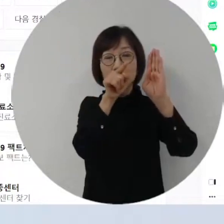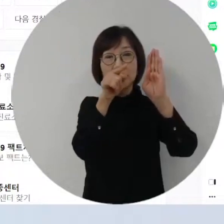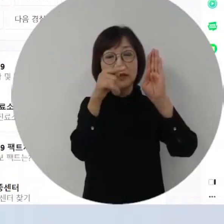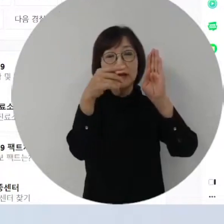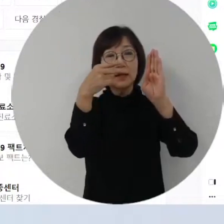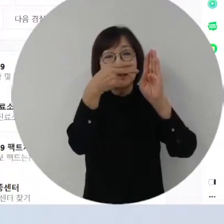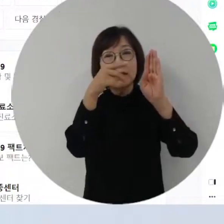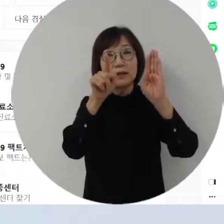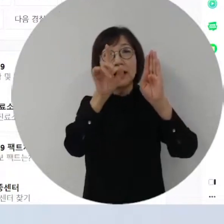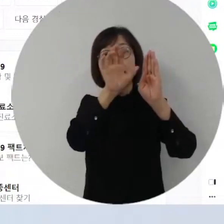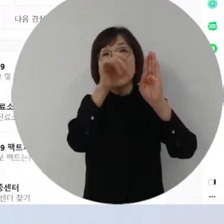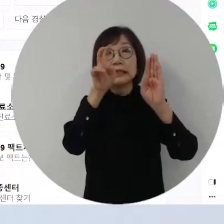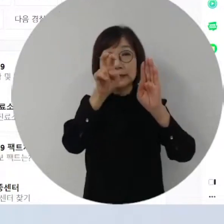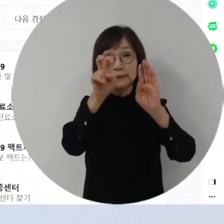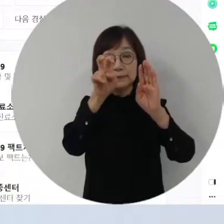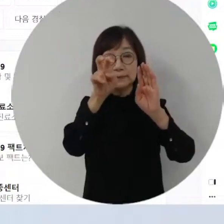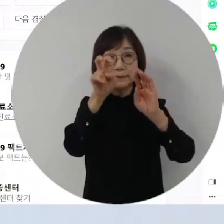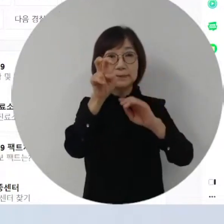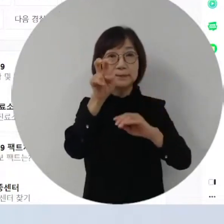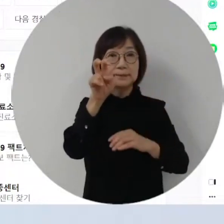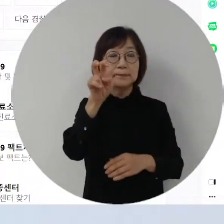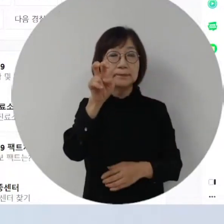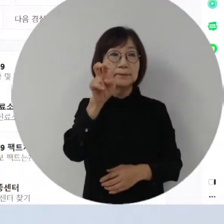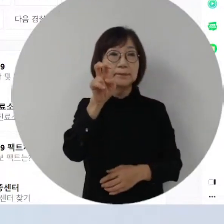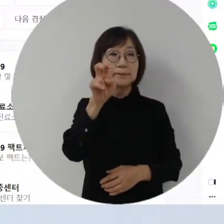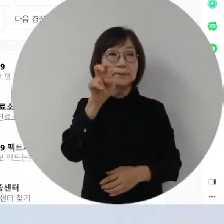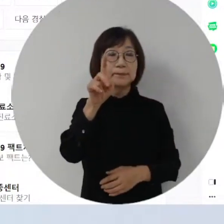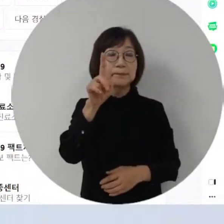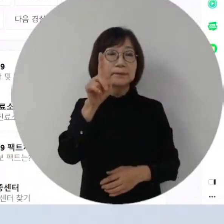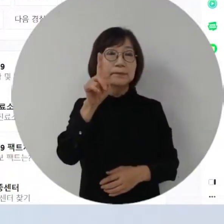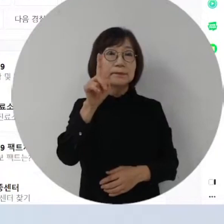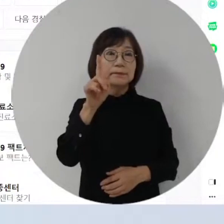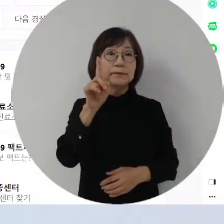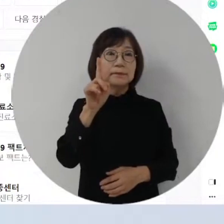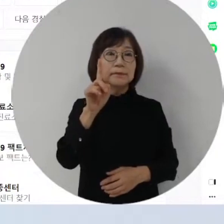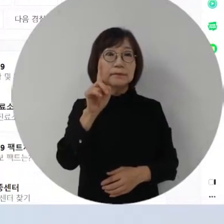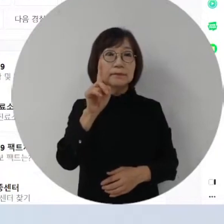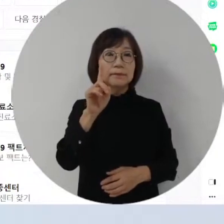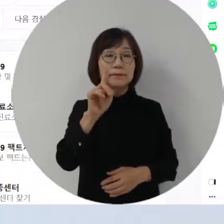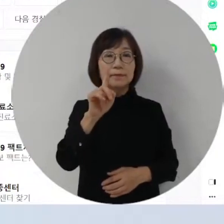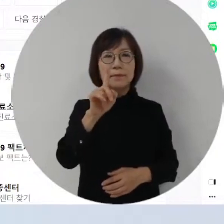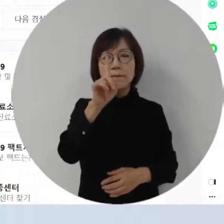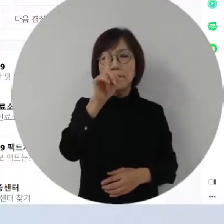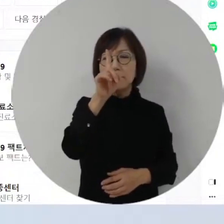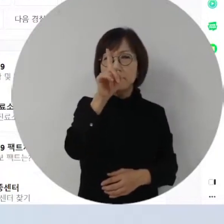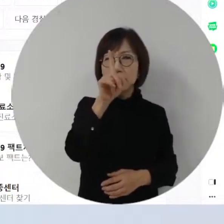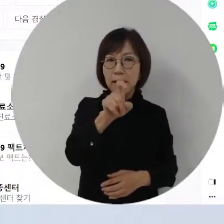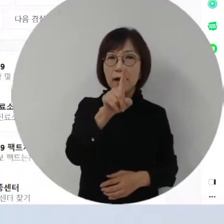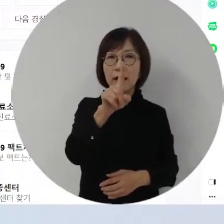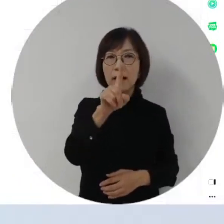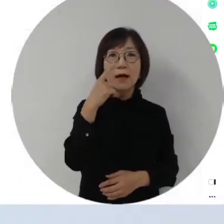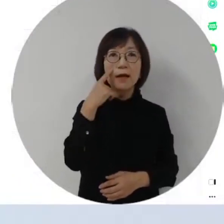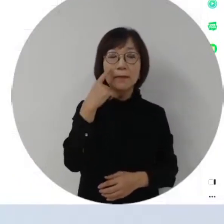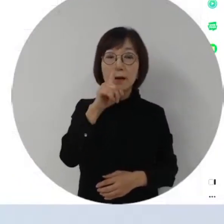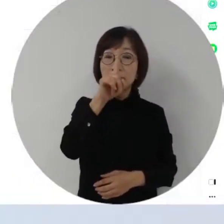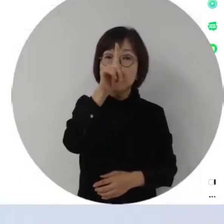다음 페이지가 이렇게 보여지는데요. 내가 이 다음 페이지를 클릭하면 새 탭으로 뜨는지 한번 볼까요?